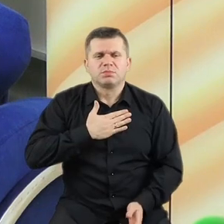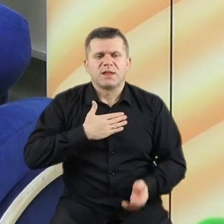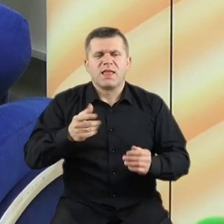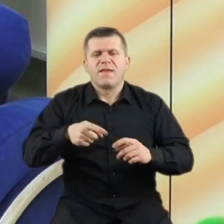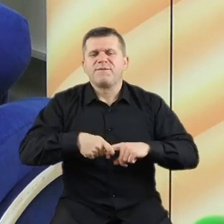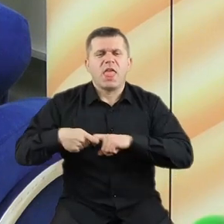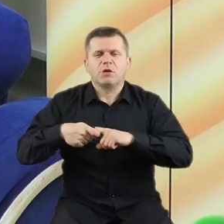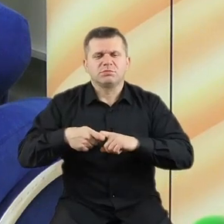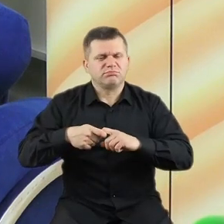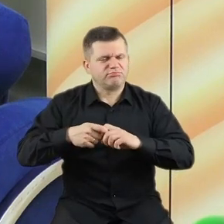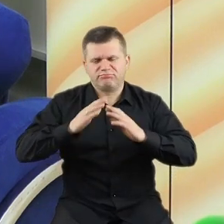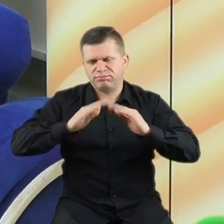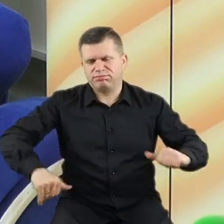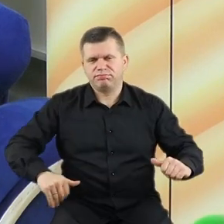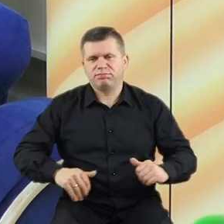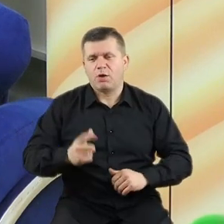więzi on powiedział, że